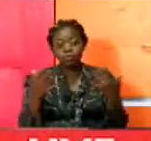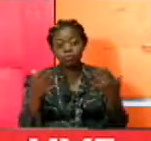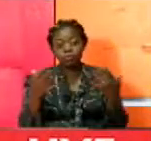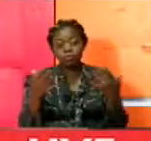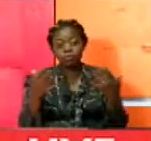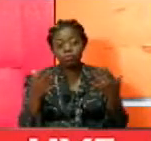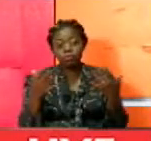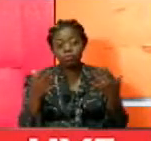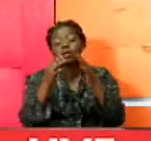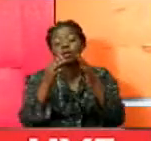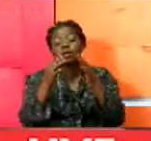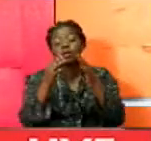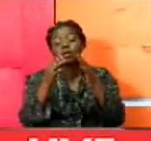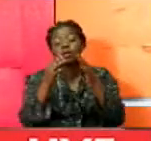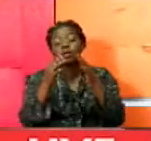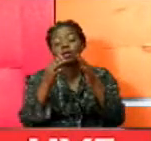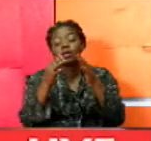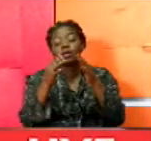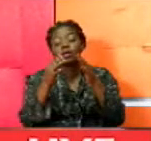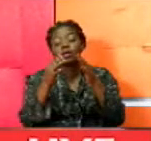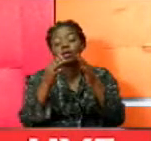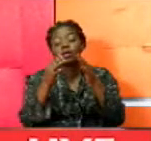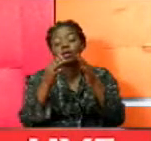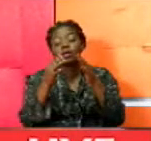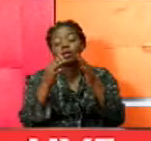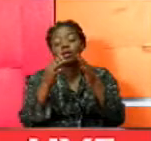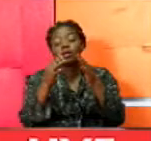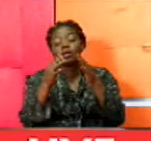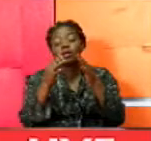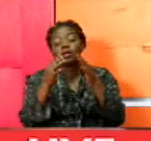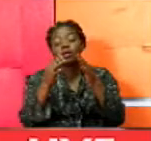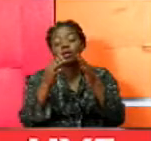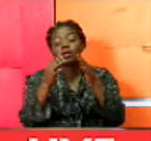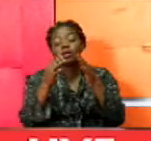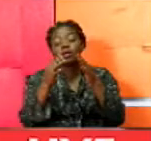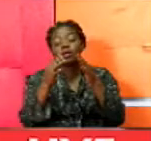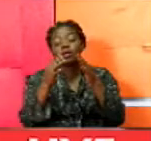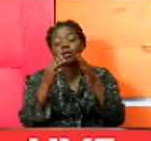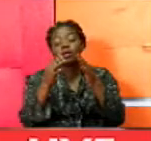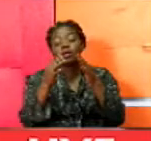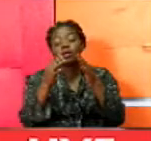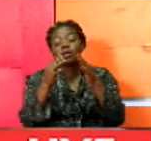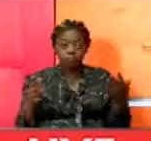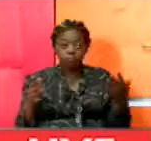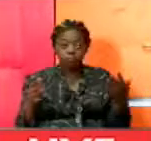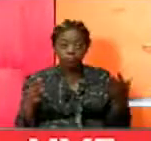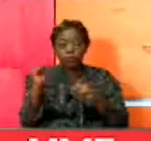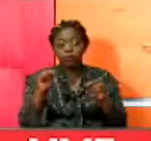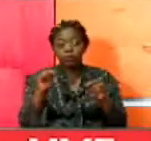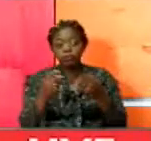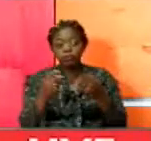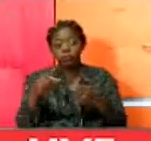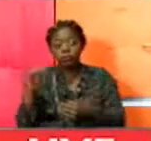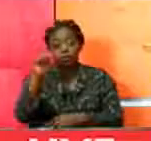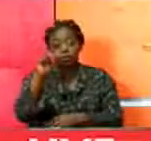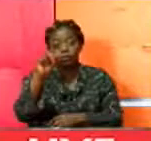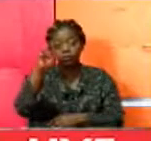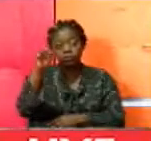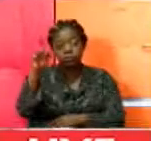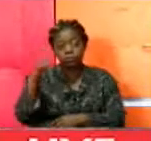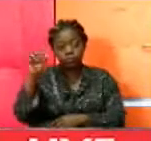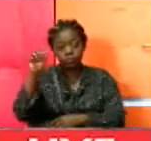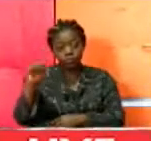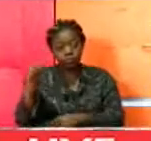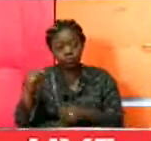ng'era baŋŋamba mukyala Mukiya oli ludda wa tulira akatale bakatwala konze tewali gye kalaga Susan gy'ali nga